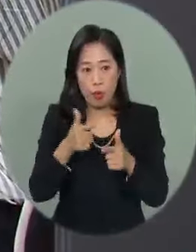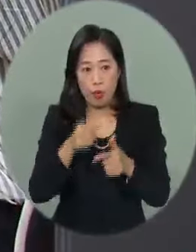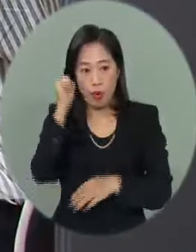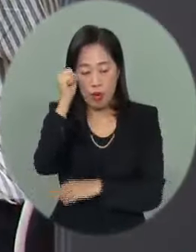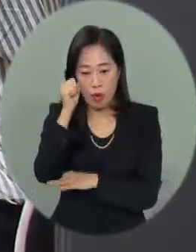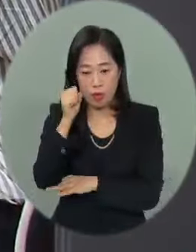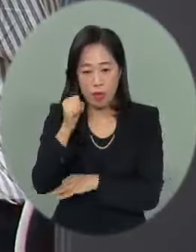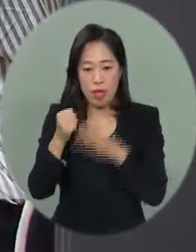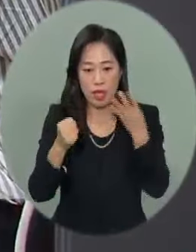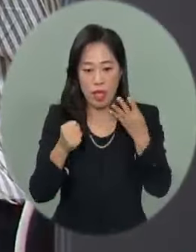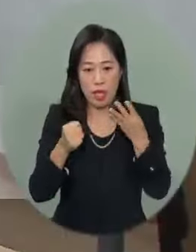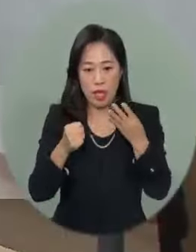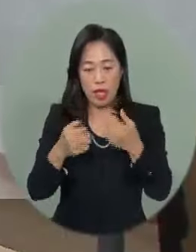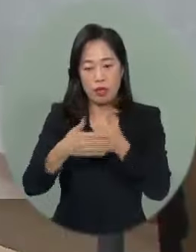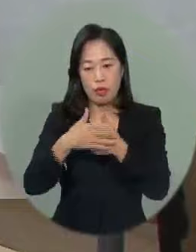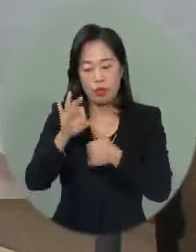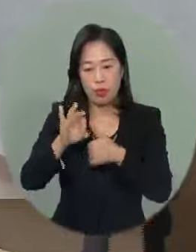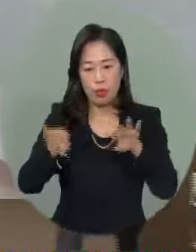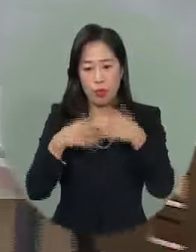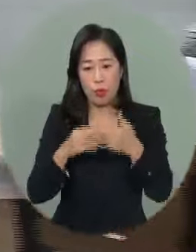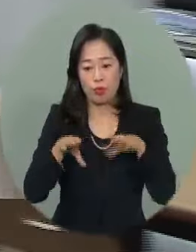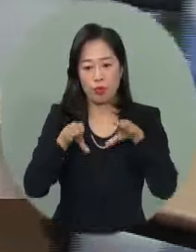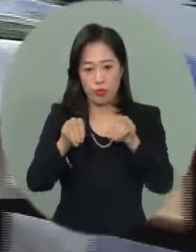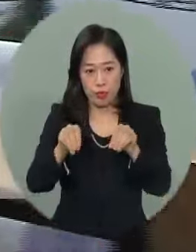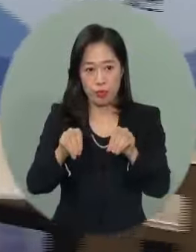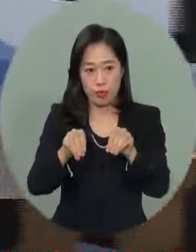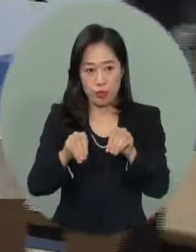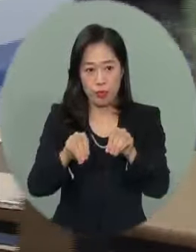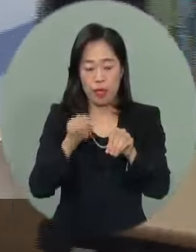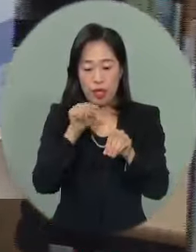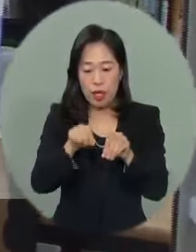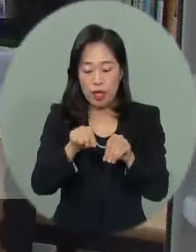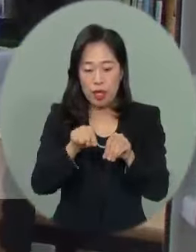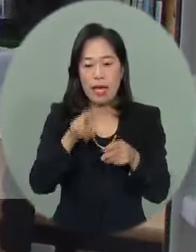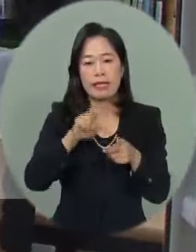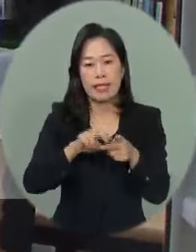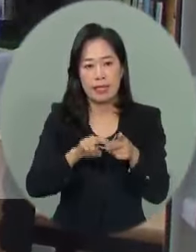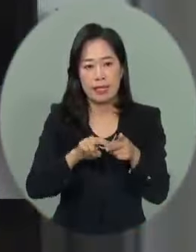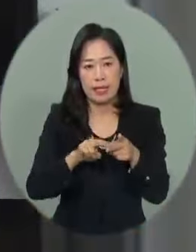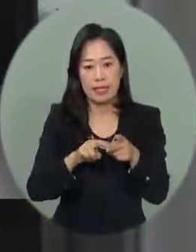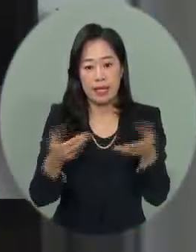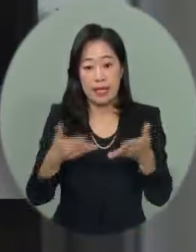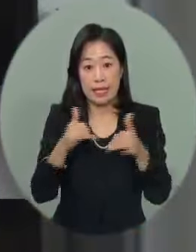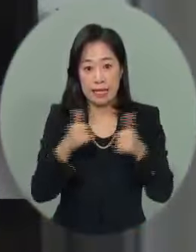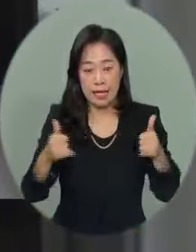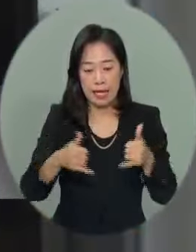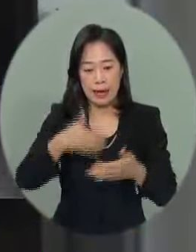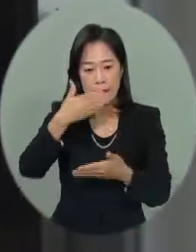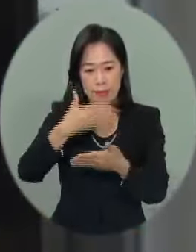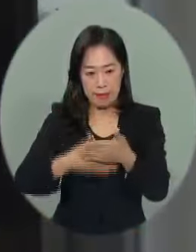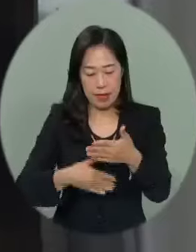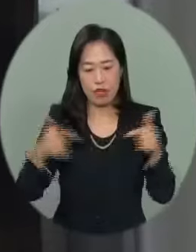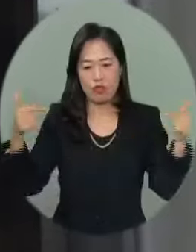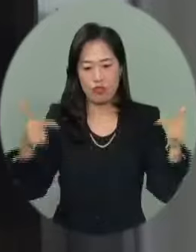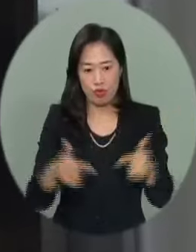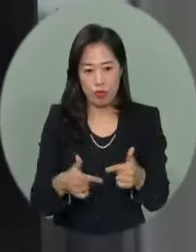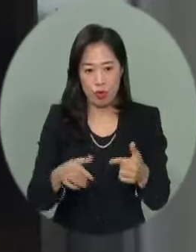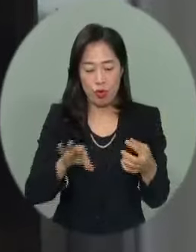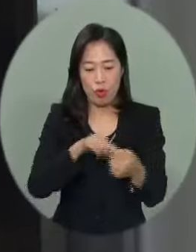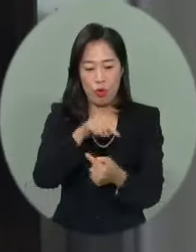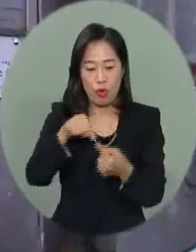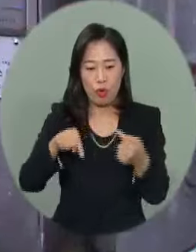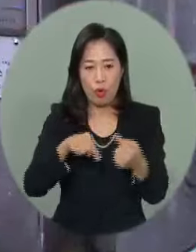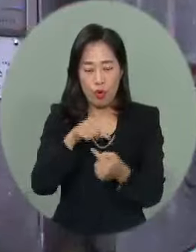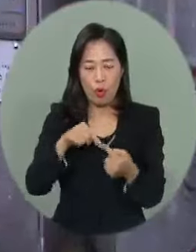지원금이 중단됐습니다. 지원금 중단으로 해당 센터들은 모두 고용 인원을 감축하는 등 운영난을 겪고